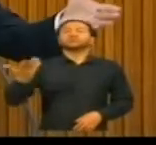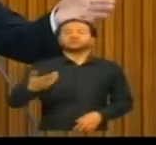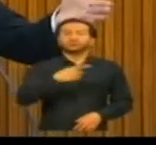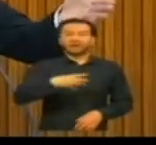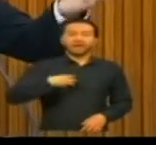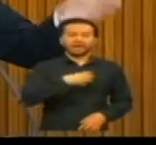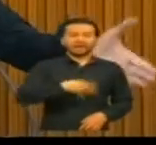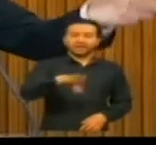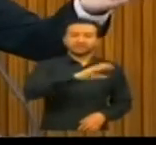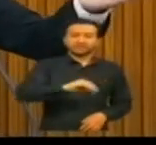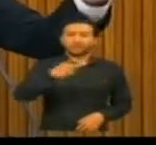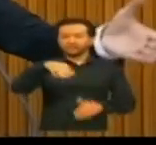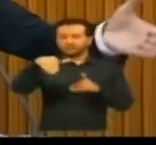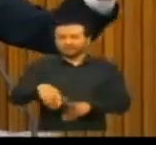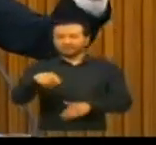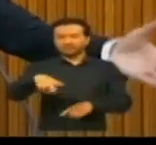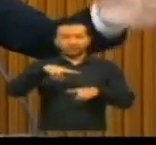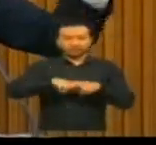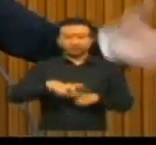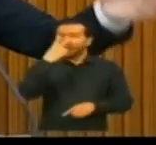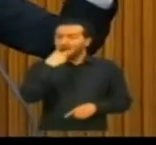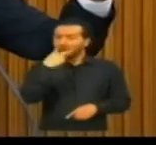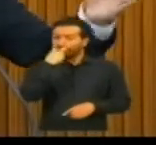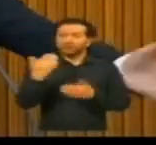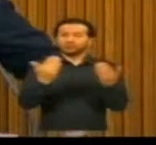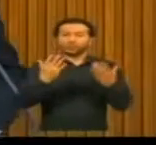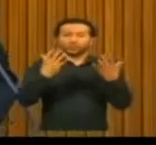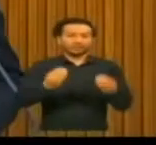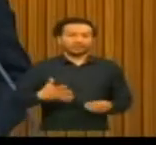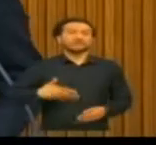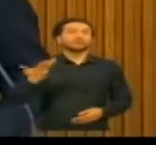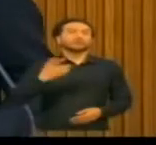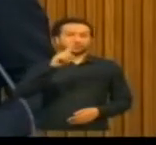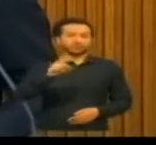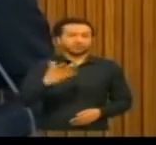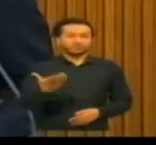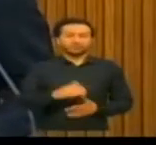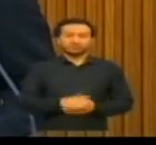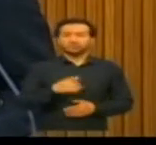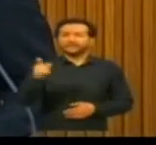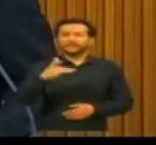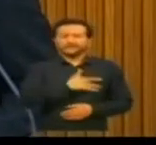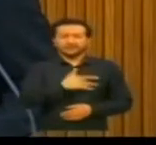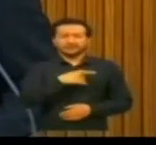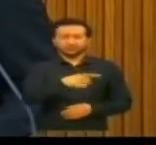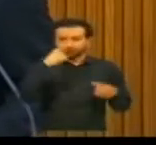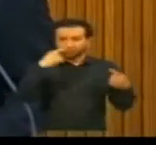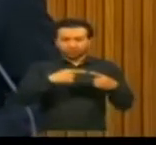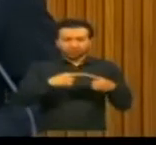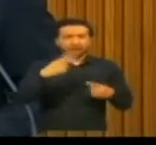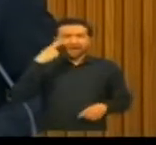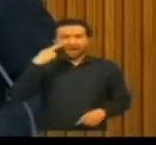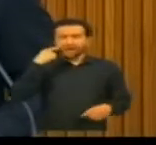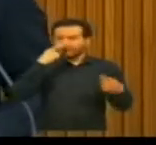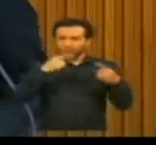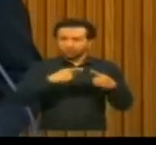anneler çocuklarının mezarının başında oturup ağlamak, dua etmek istemiyor mu? Hangi vicdan, hangi ahlak ve hangi